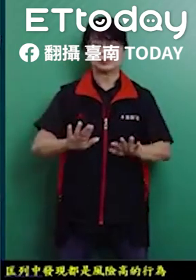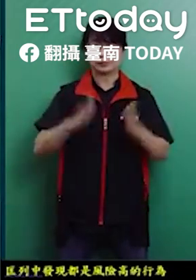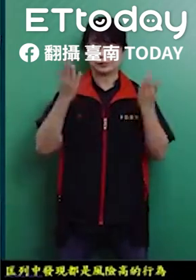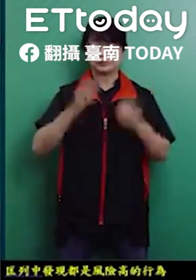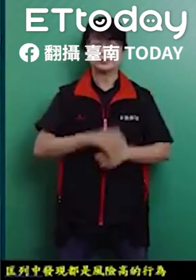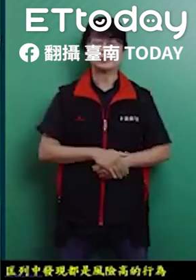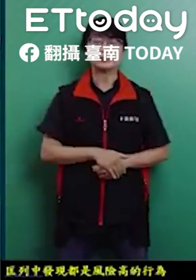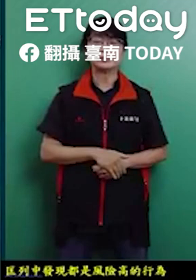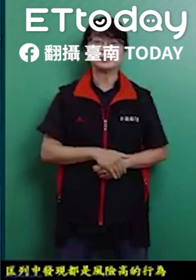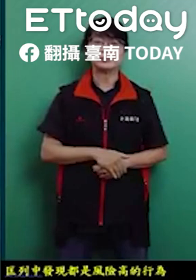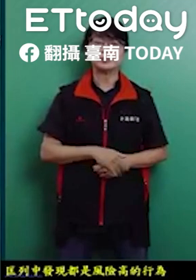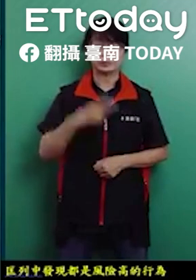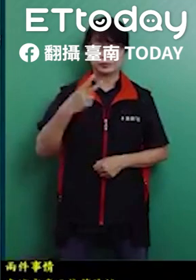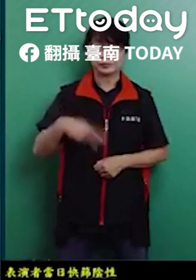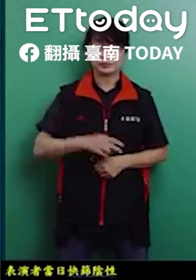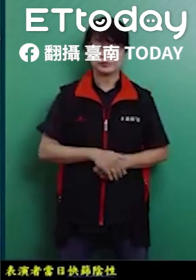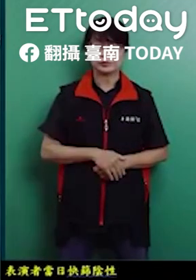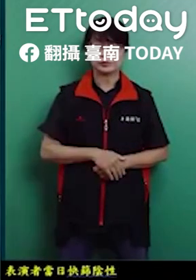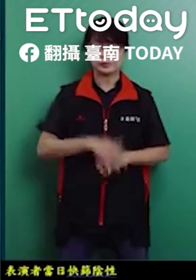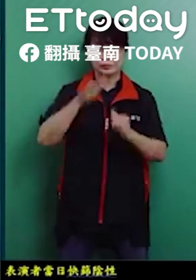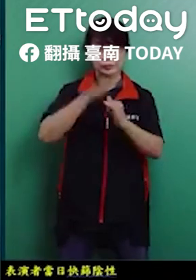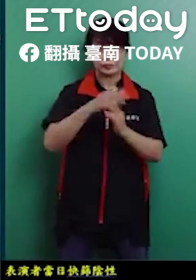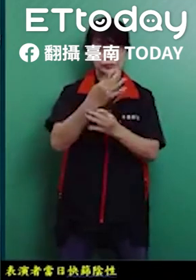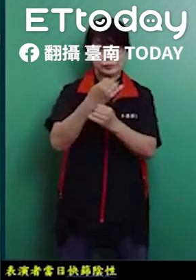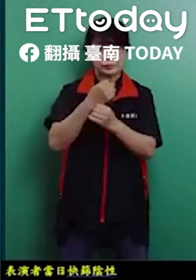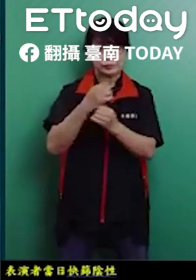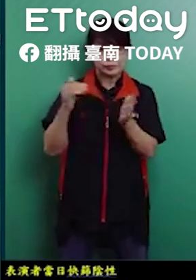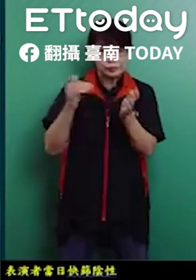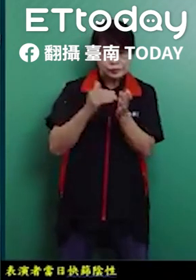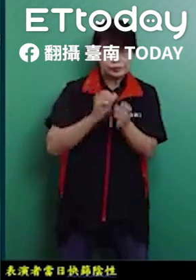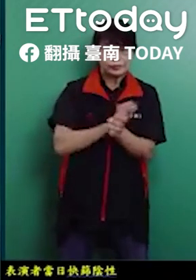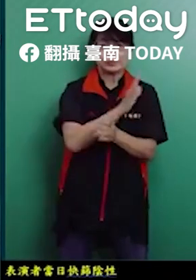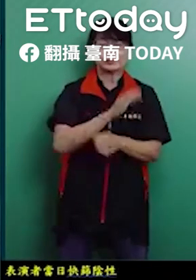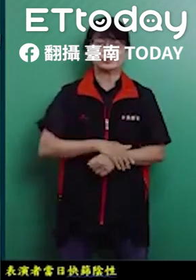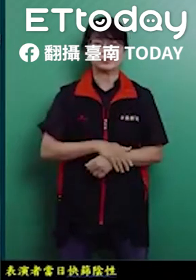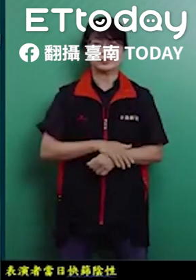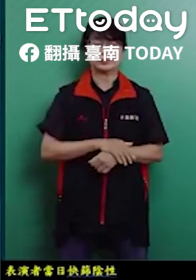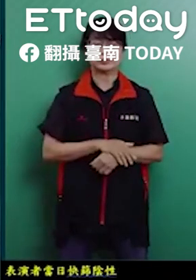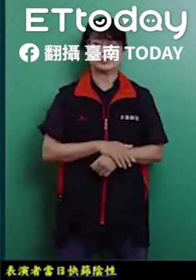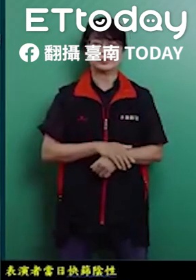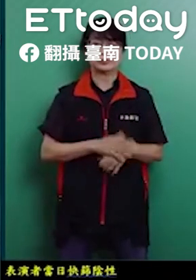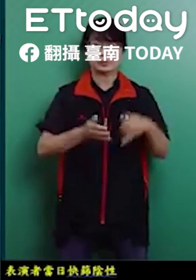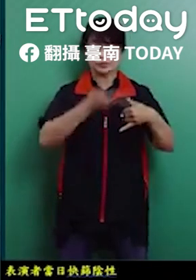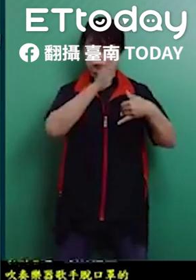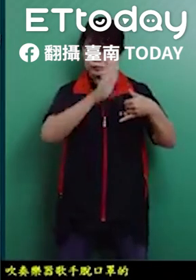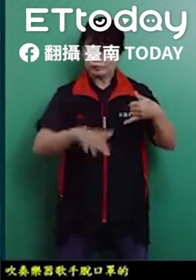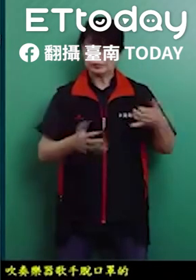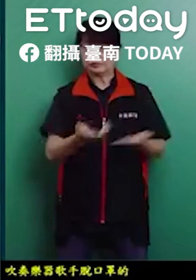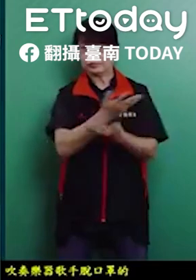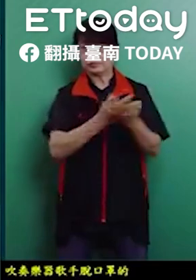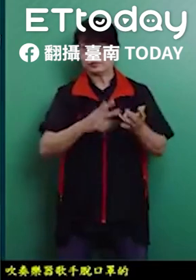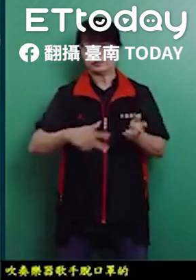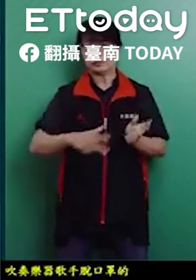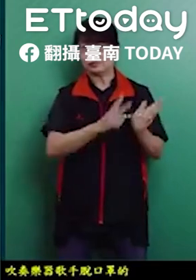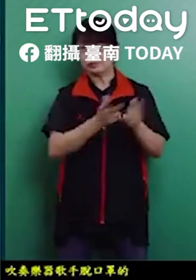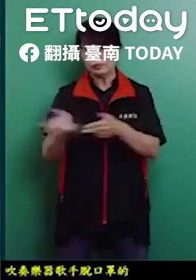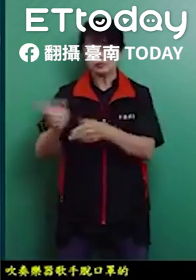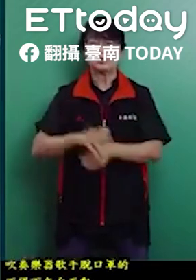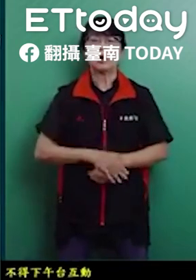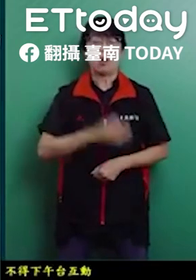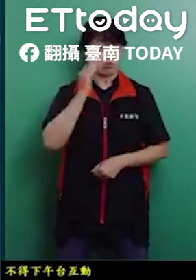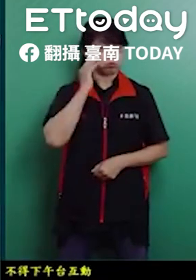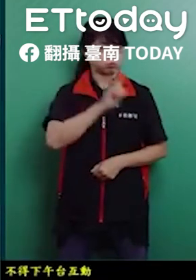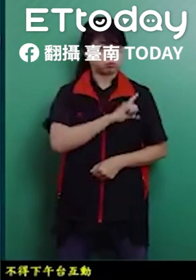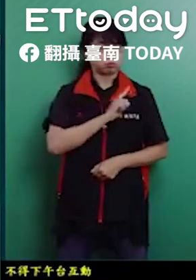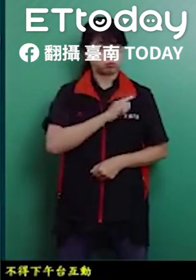另外是因为我们的清明假期即将结束，南来北访哦，所以我们拜托大家，如果您自觉